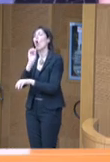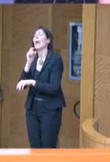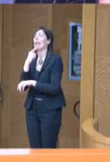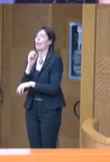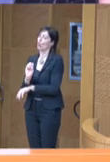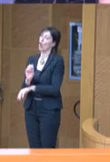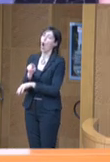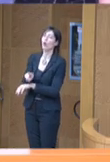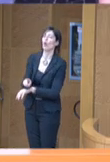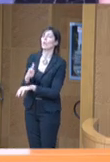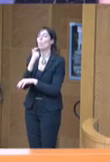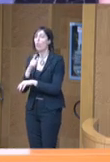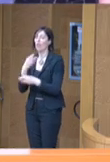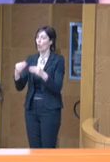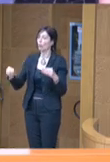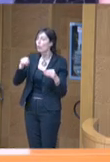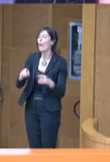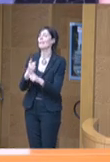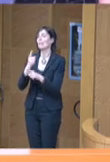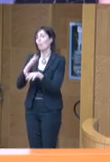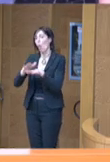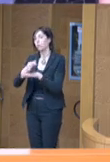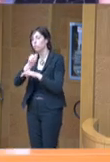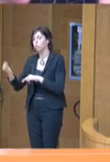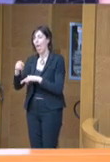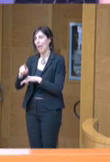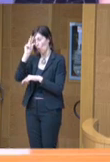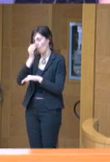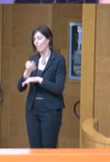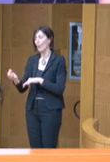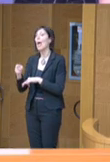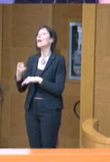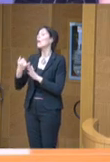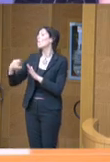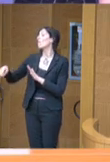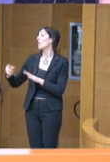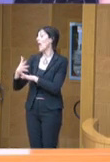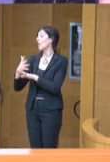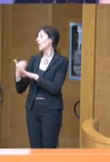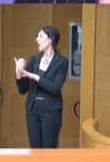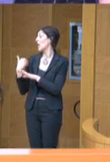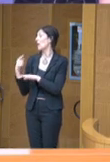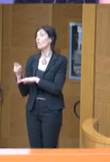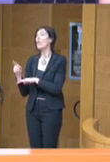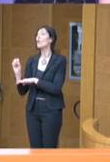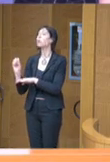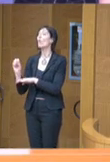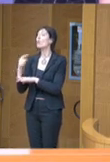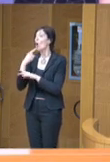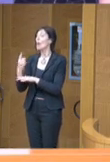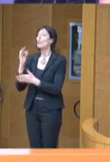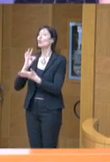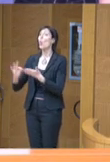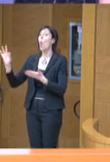per un buon e corretto utilizzo di questi ausili. E infine quello che è stato detto da un intervento prima di una professoressa, la scuola